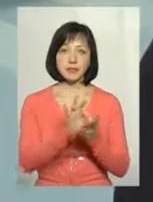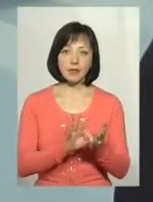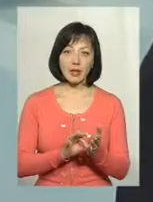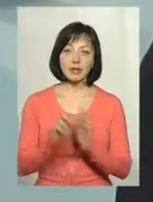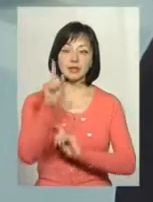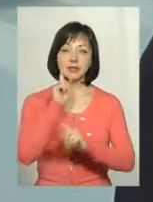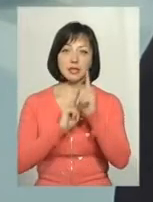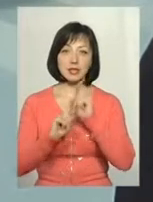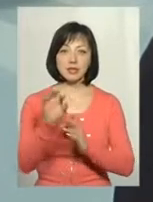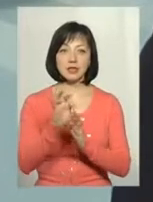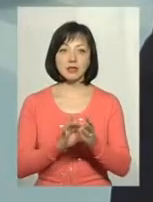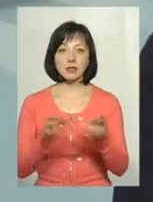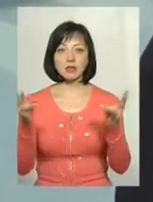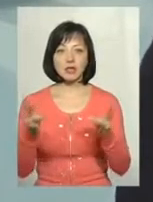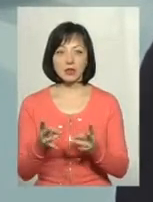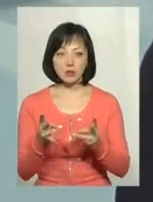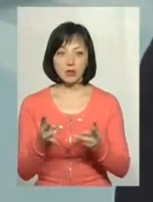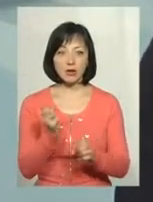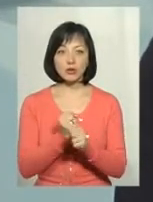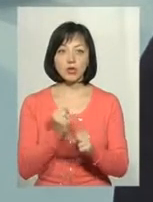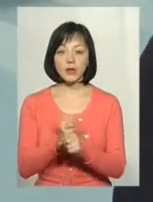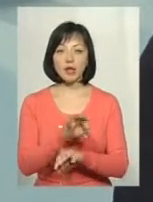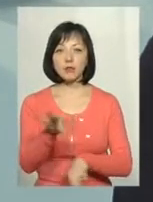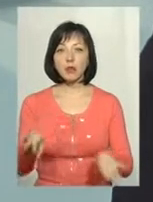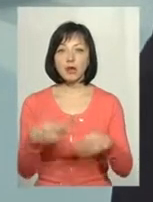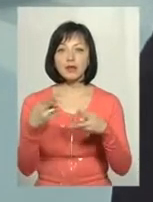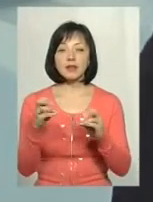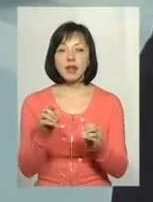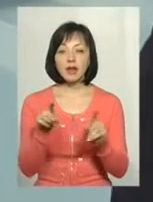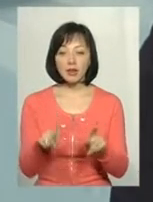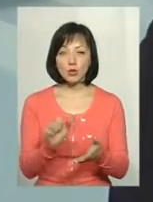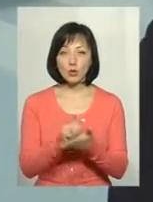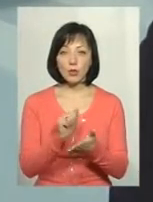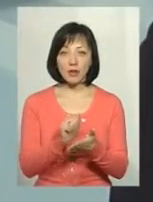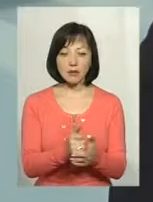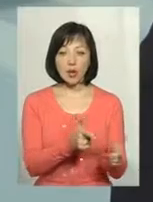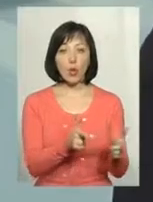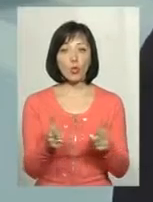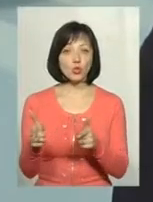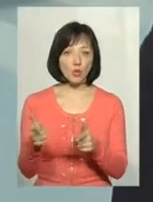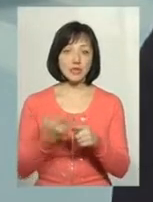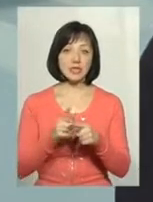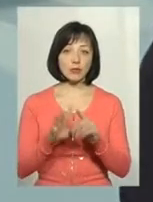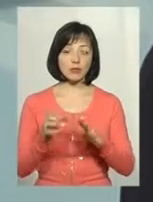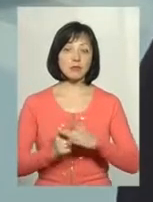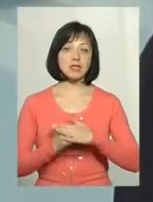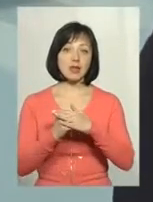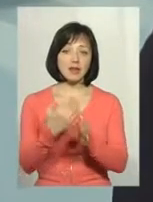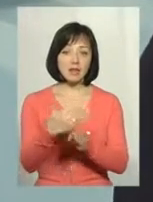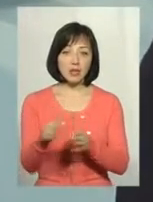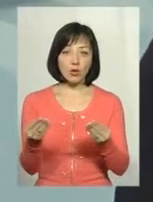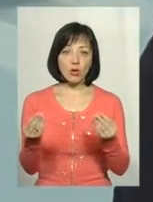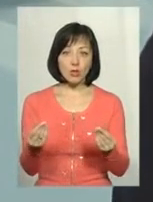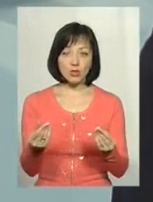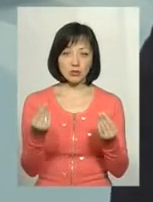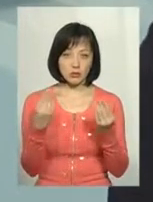сесія. Зразу ж потрібно вже розробляти проекти, де вже є проектно-кошторисна документація, тому що це буде підставою для виділення цих коштів,